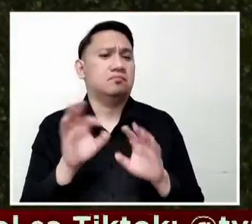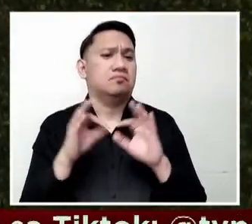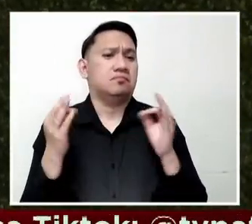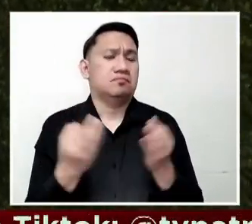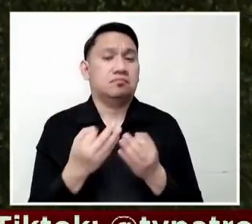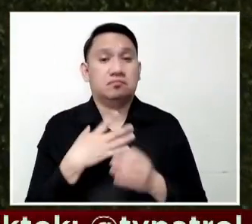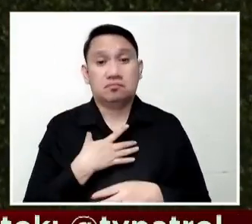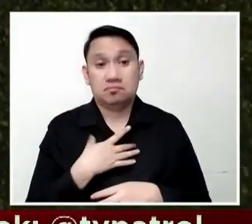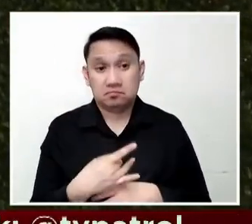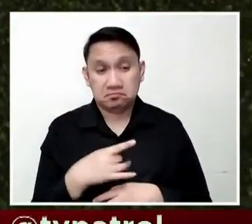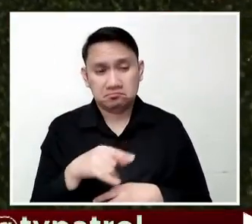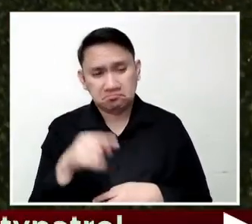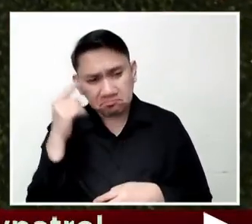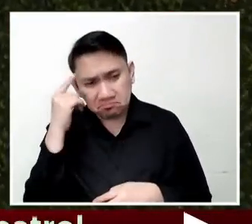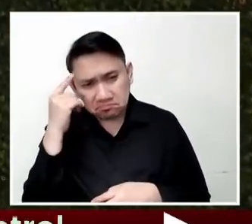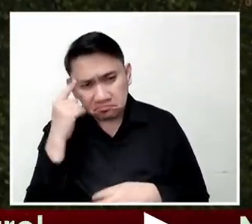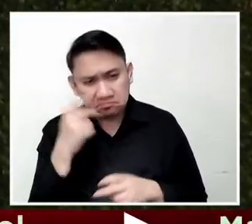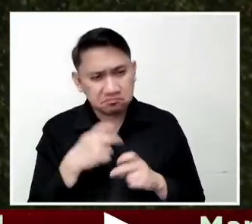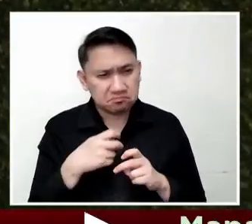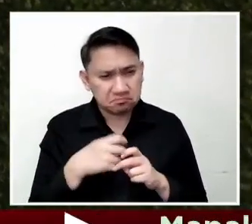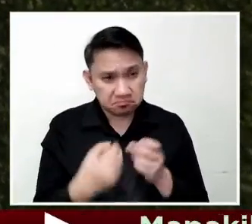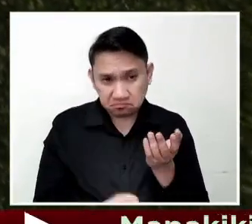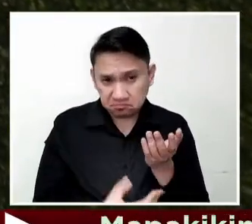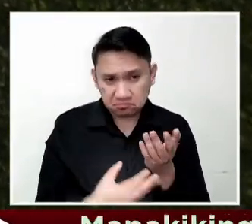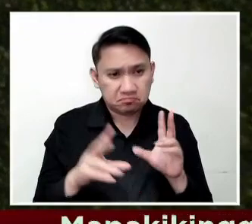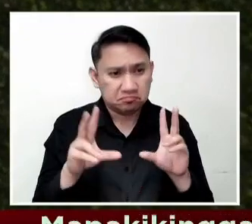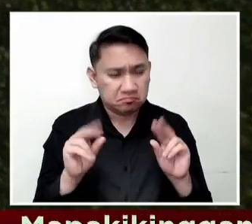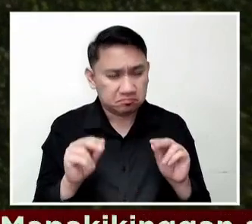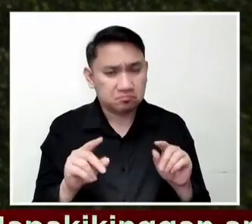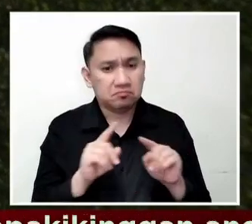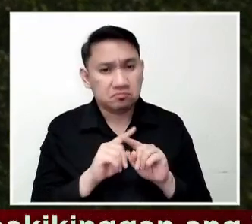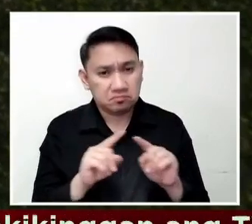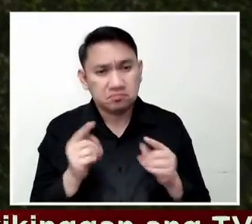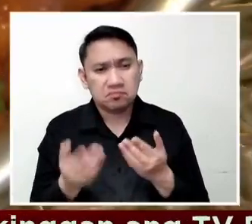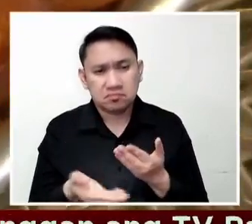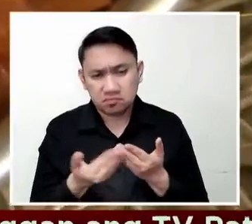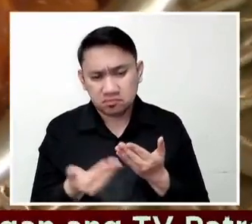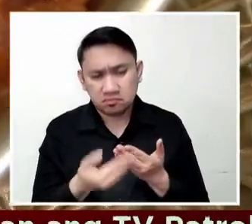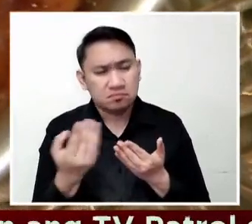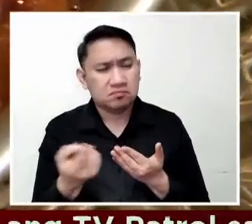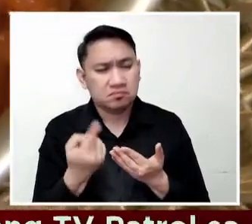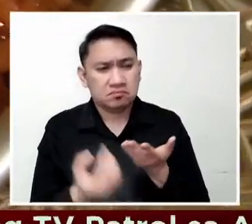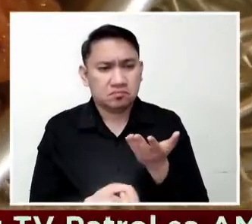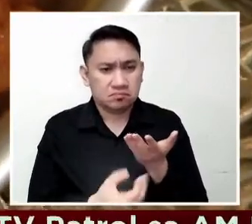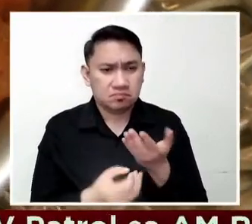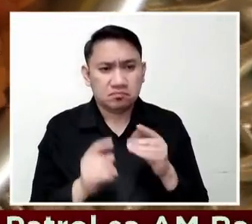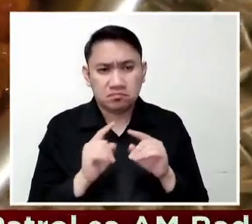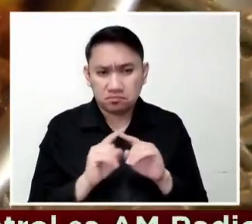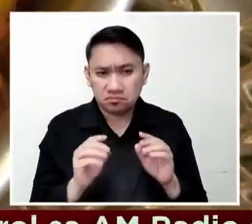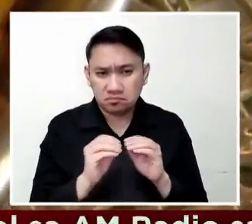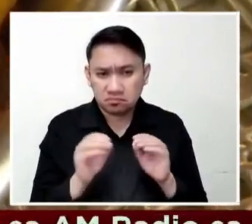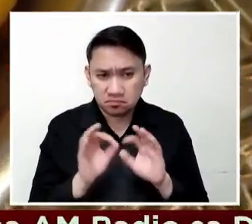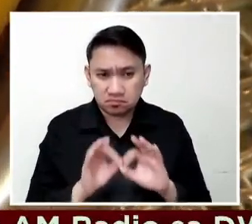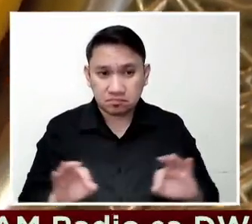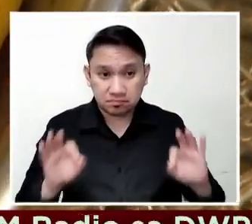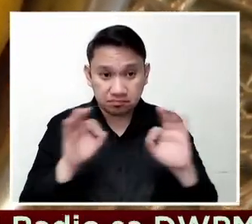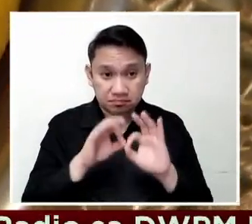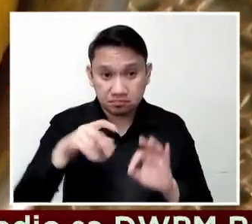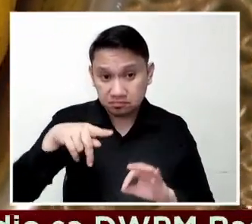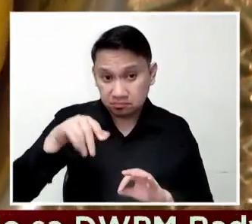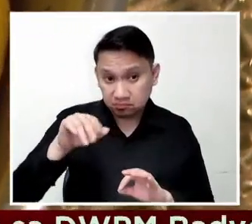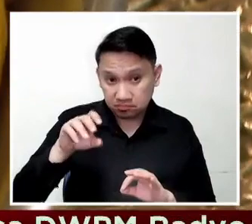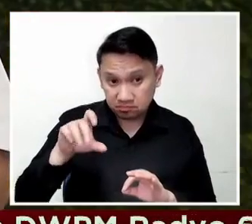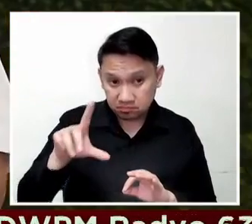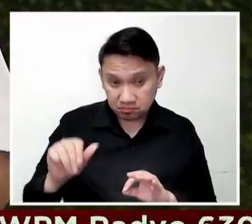niyo complicated yung pagluto, hindi. Doon makikita nyo, sobrang simple lang, dali lang. Ang kaibahan pa nito sa paella at sa ibang lutuin,